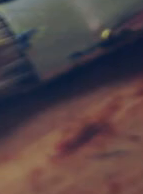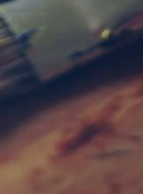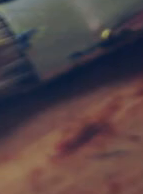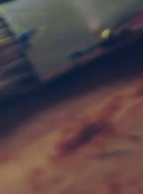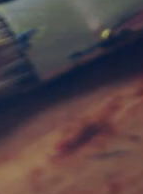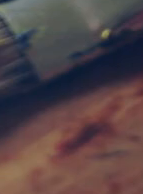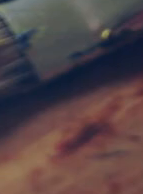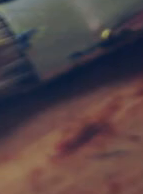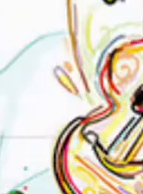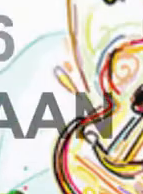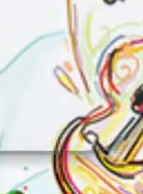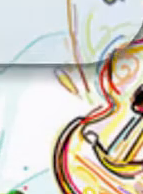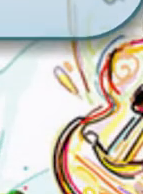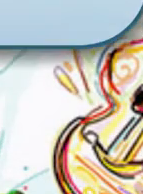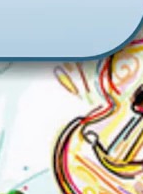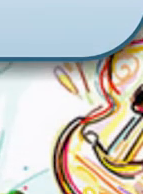Hai